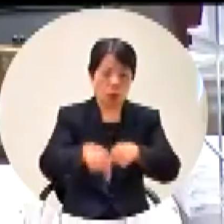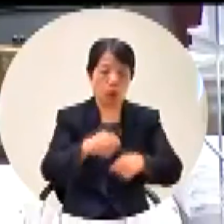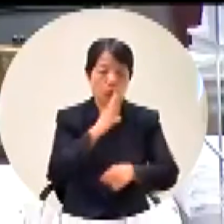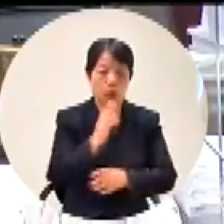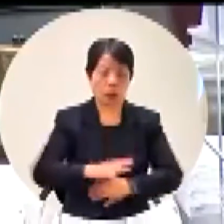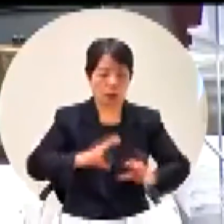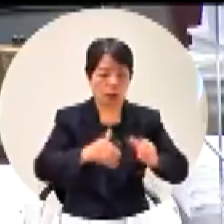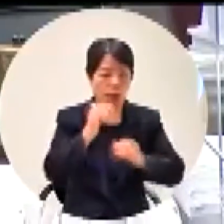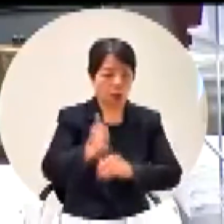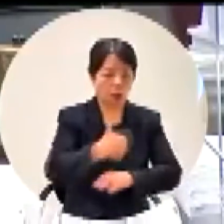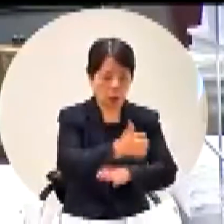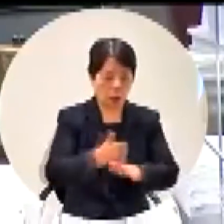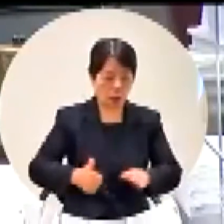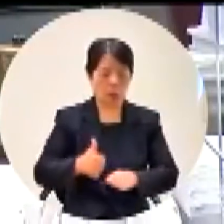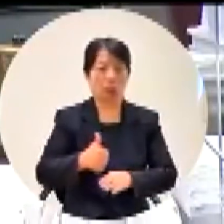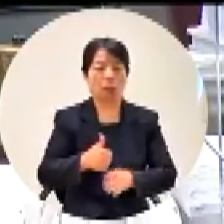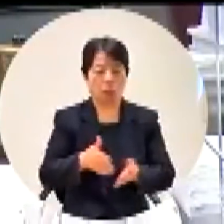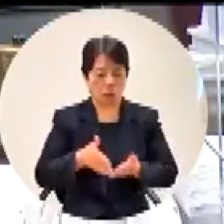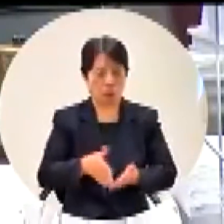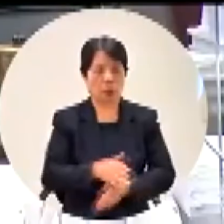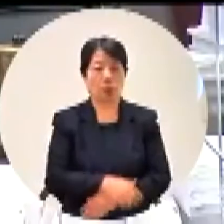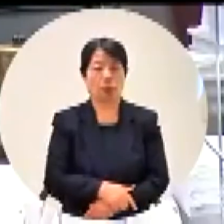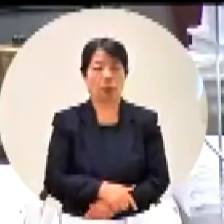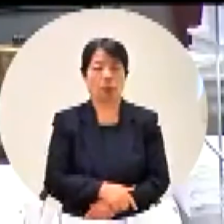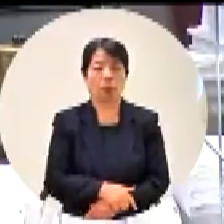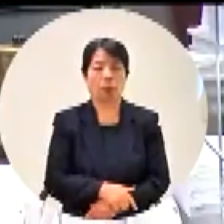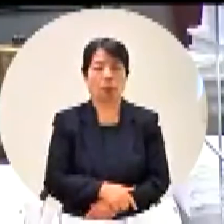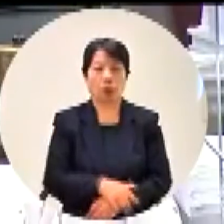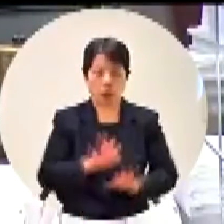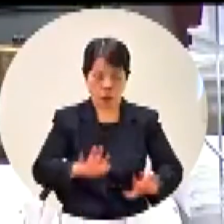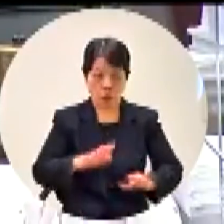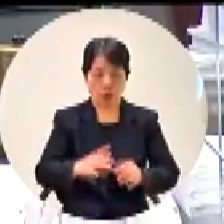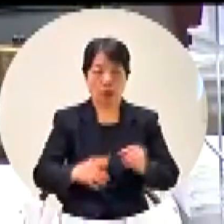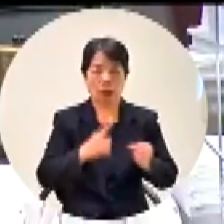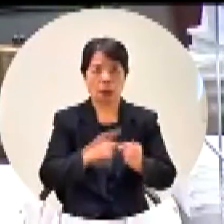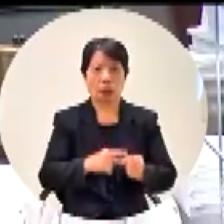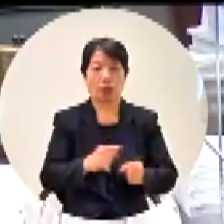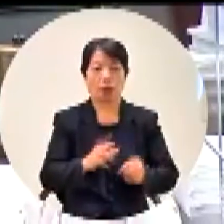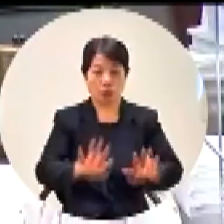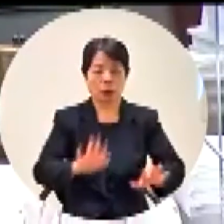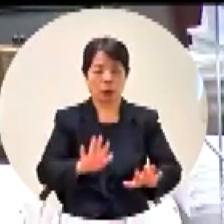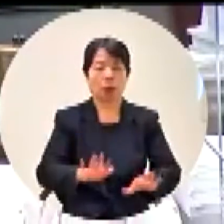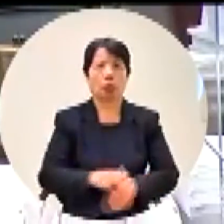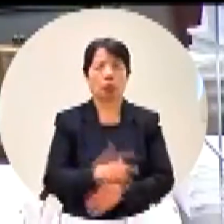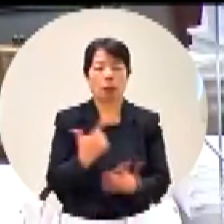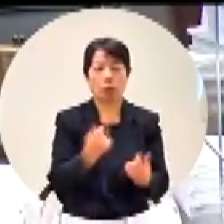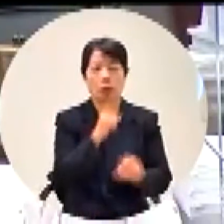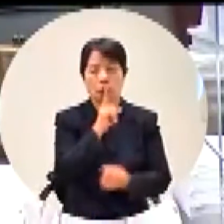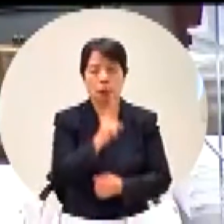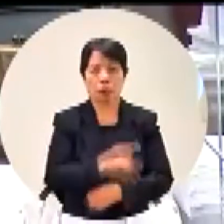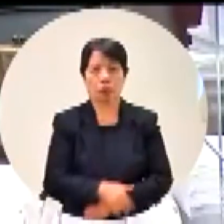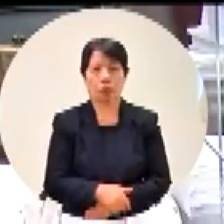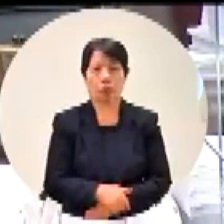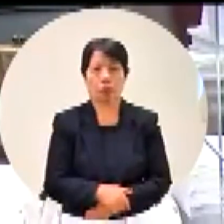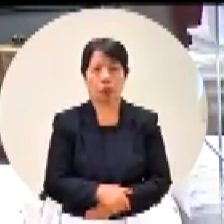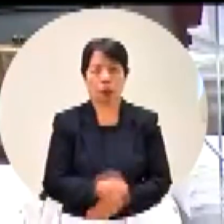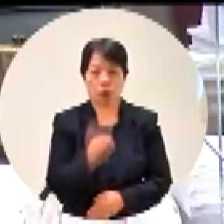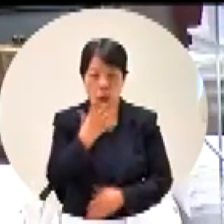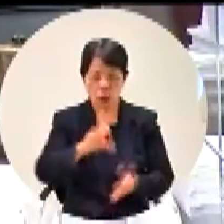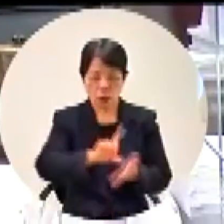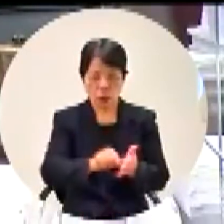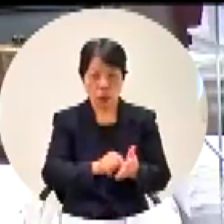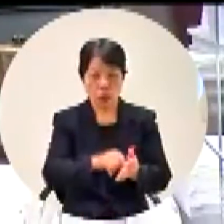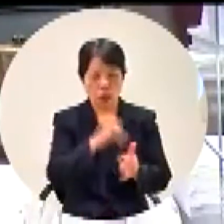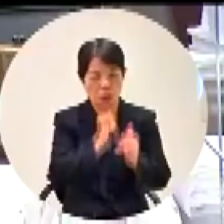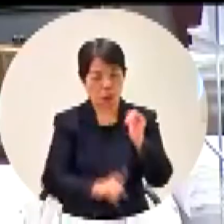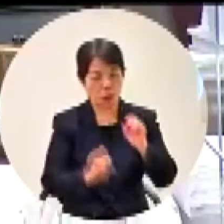台的时候，结果今天你又说时空背景不